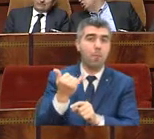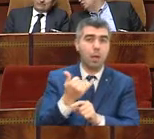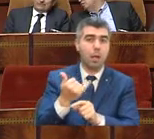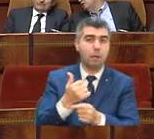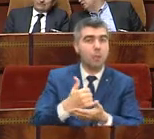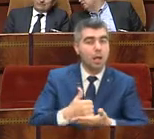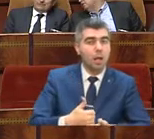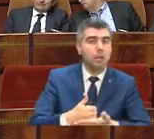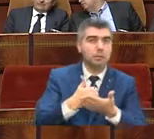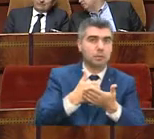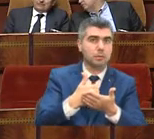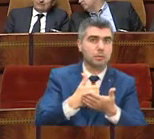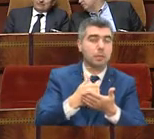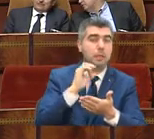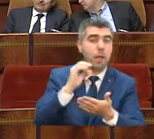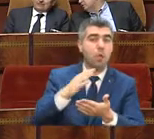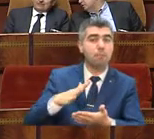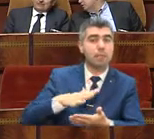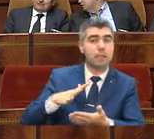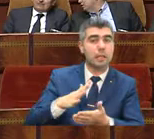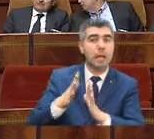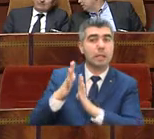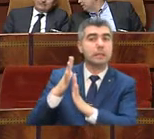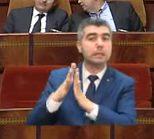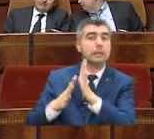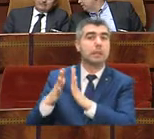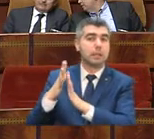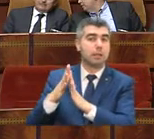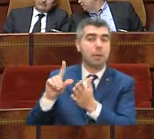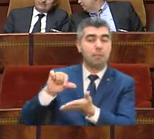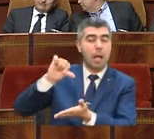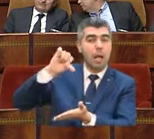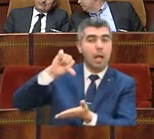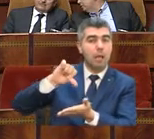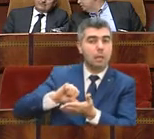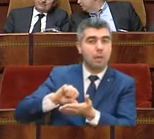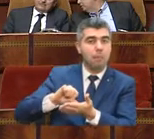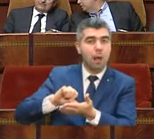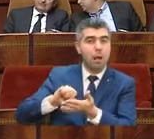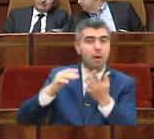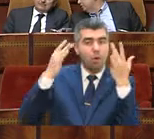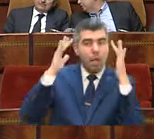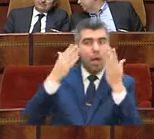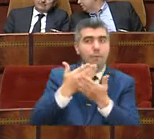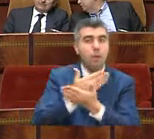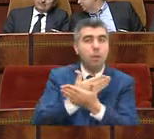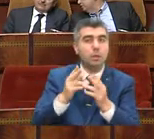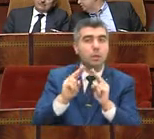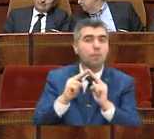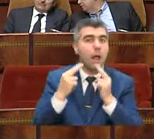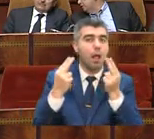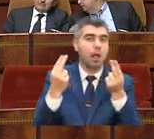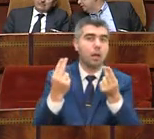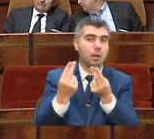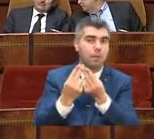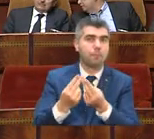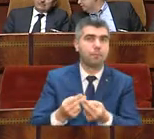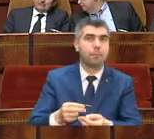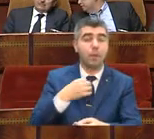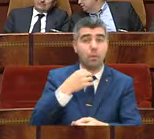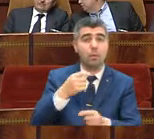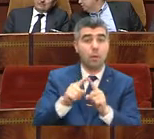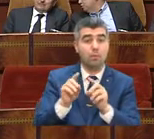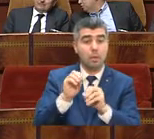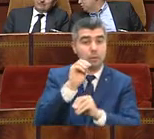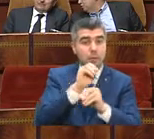من أعرق المدن العتيقة في العالم، عاصمة العلم والعرفان. أما من ناحية ديال الترميم ديال المدينة العتيقة لفضل تيجعل